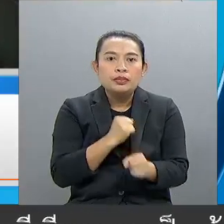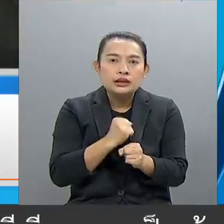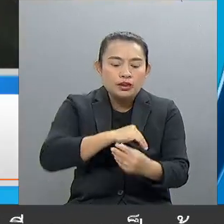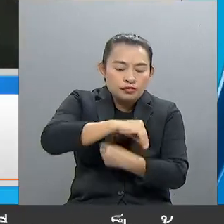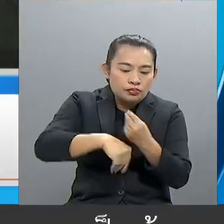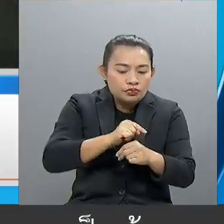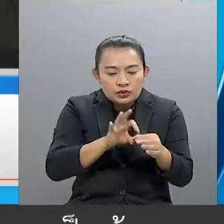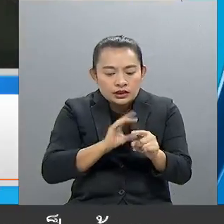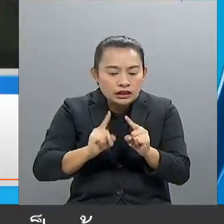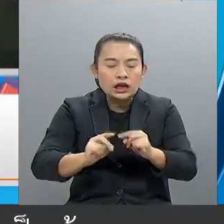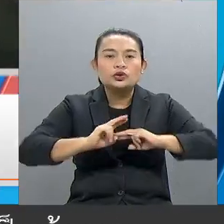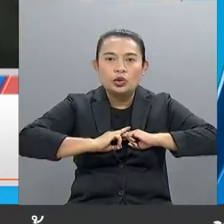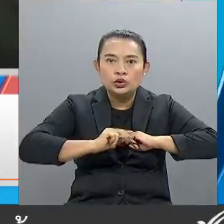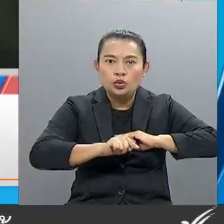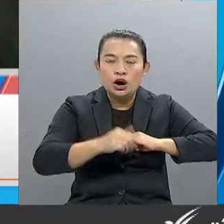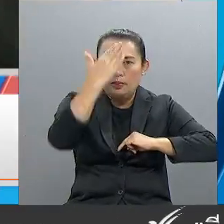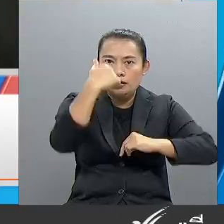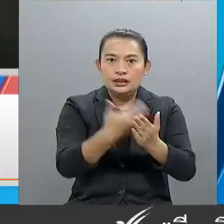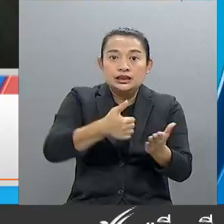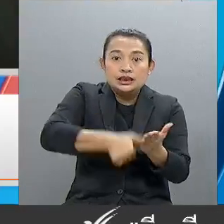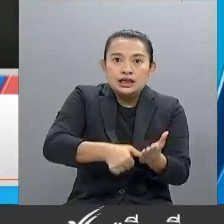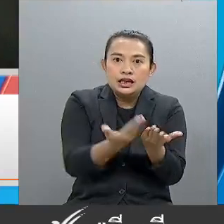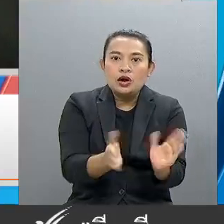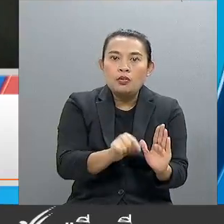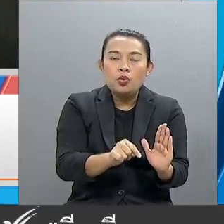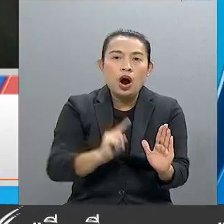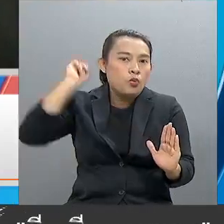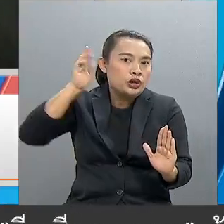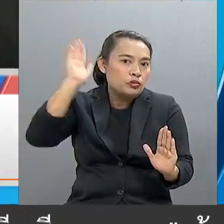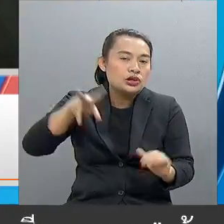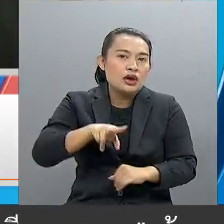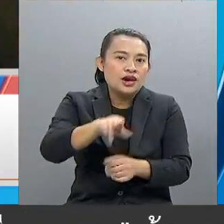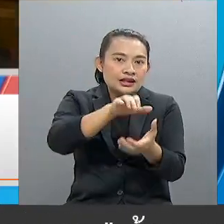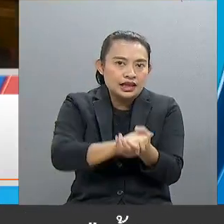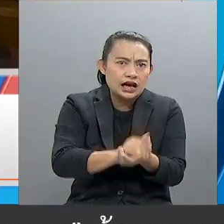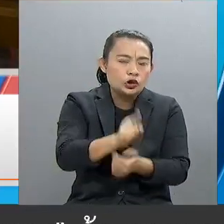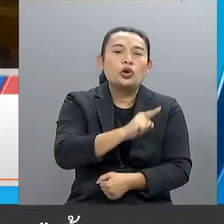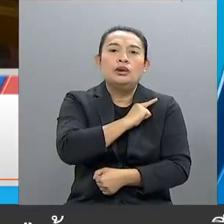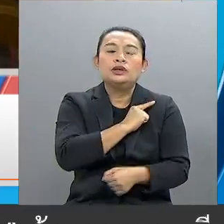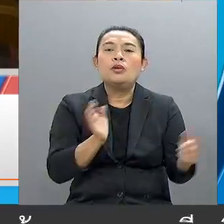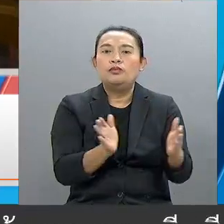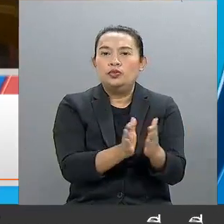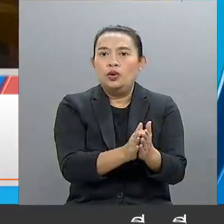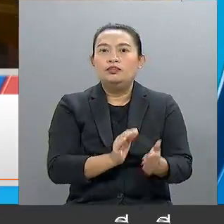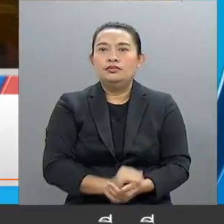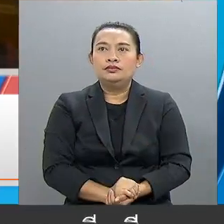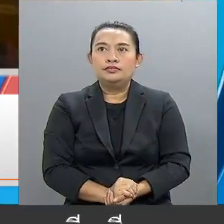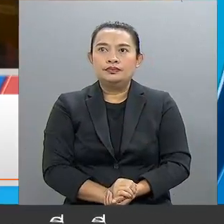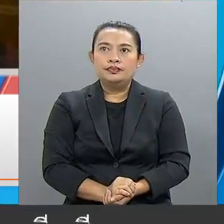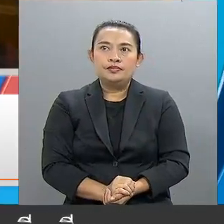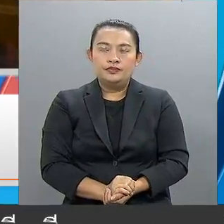งั้นเมื่อเป็นหนี้ในครัวเรือนคู่สมรสต้องรับผิดด้วยนะครับรับภาระทั้งคู่สมรสออกด้วยแล้